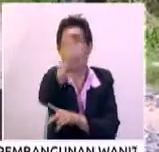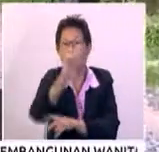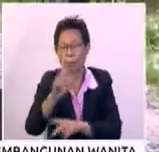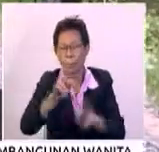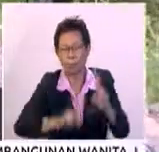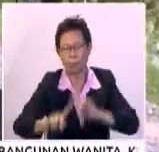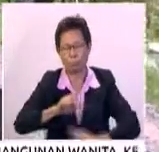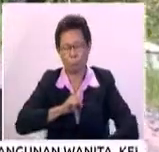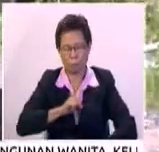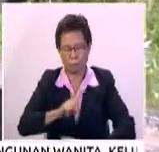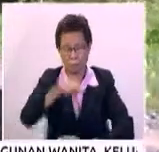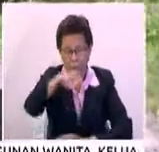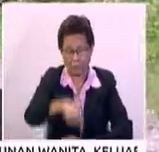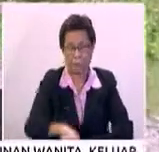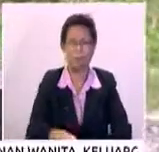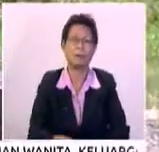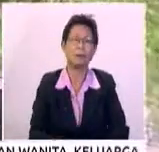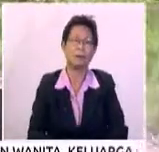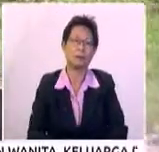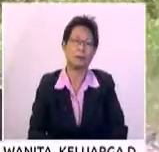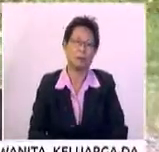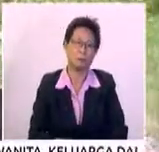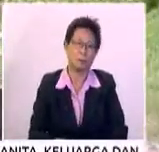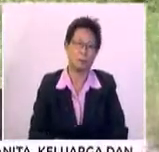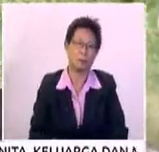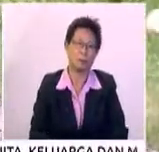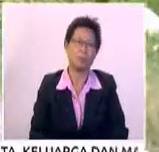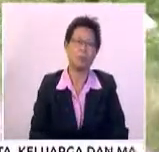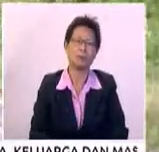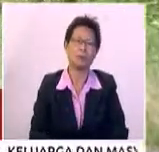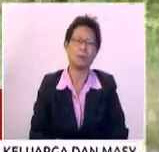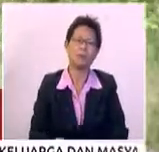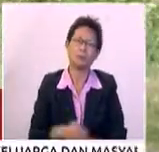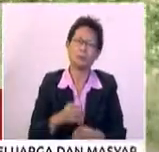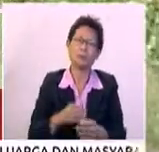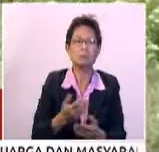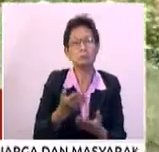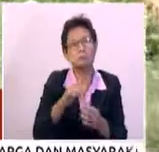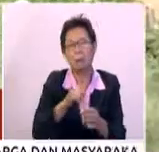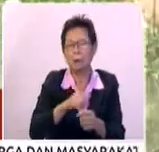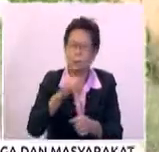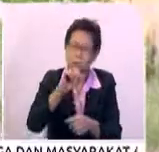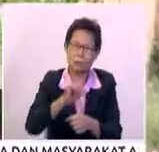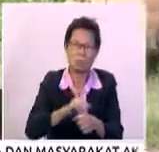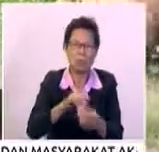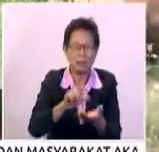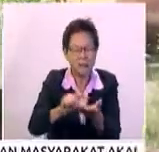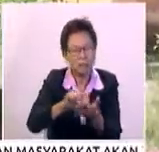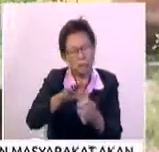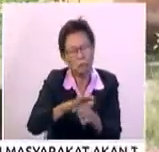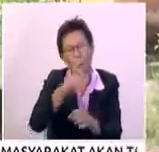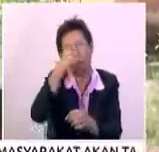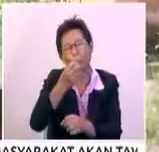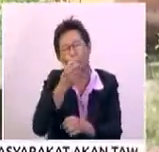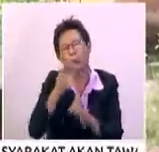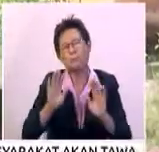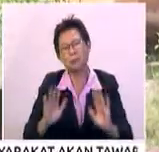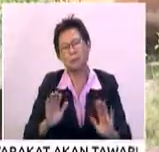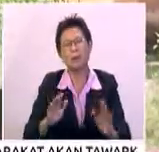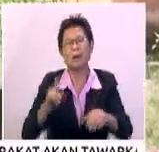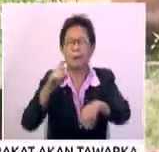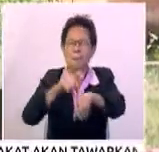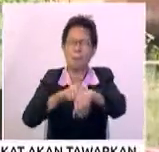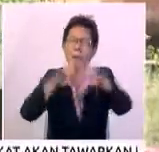penduduk beragama Islam. Kehidupan mereka di sini boleh diibaratkan seperti kais pagi makan pagi, kais petang makan petang, lebih-lebih lagi apabila tibanya